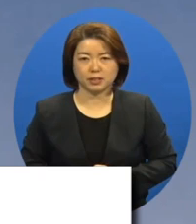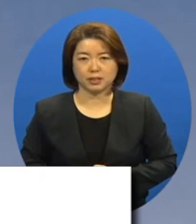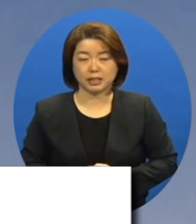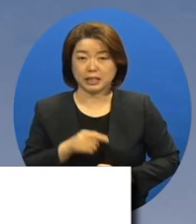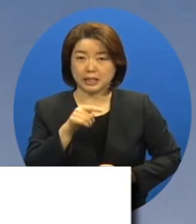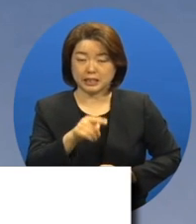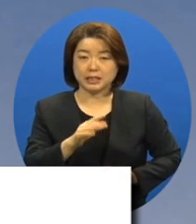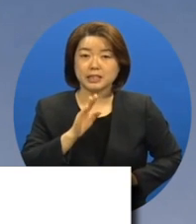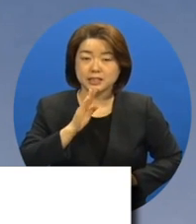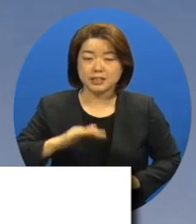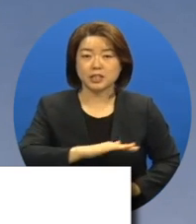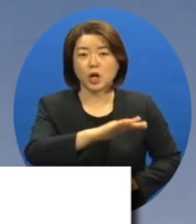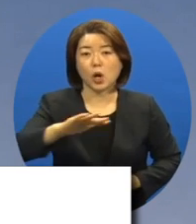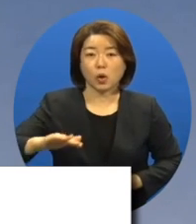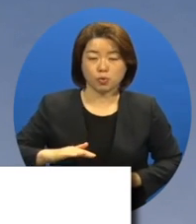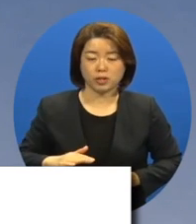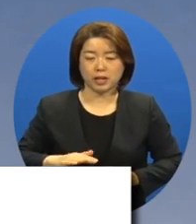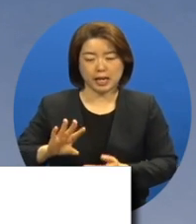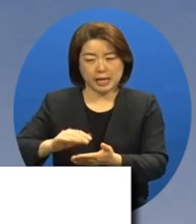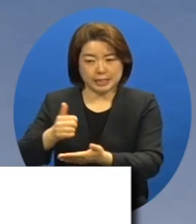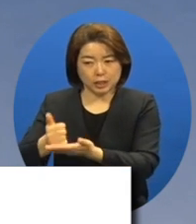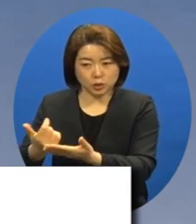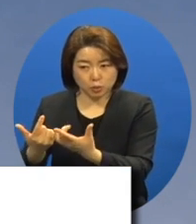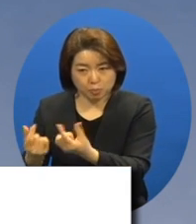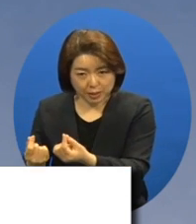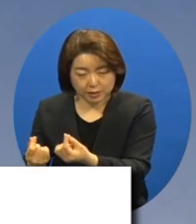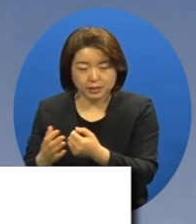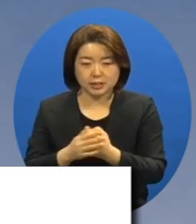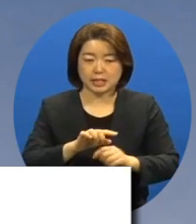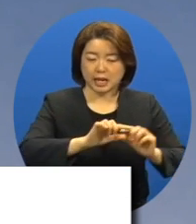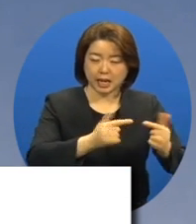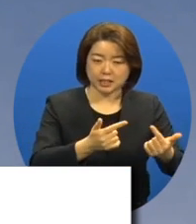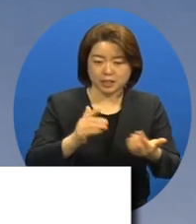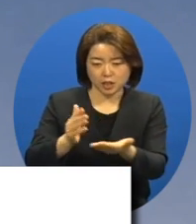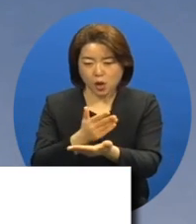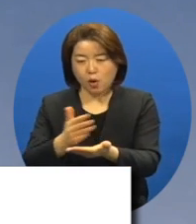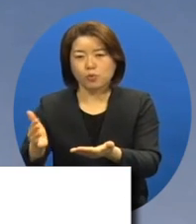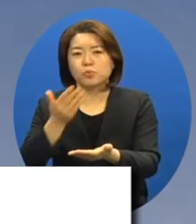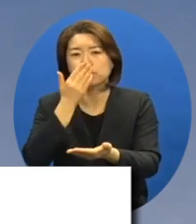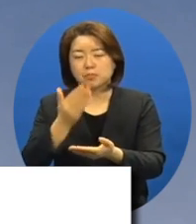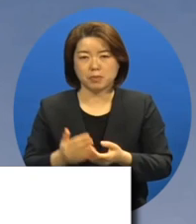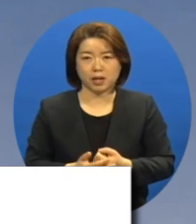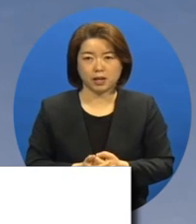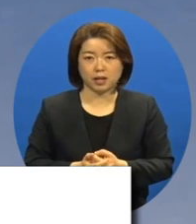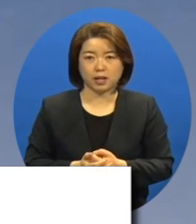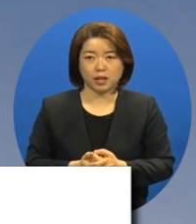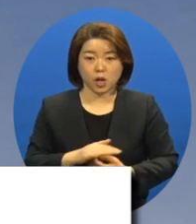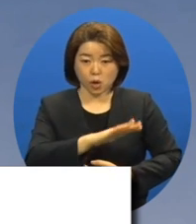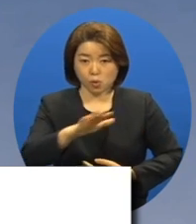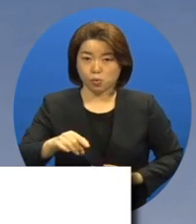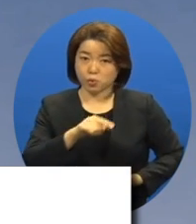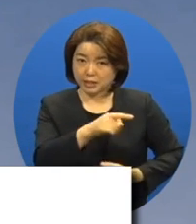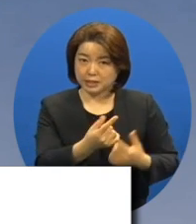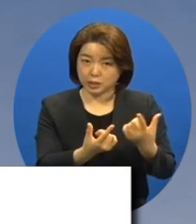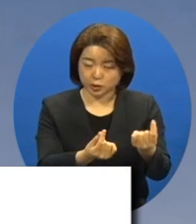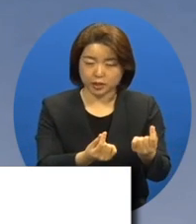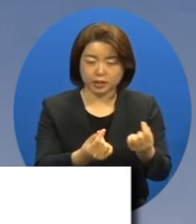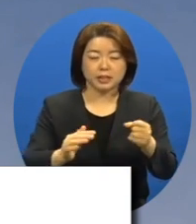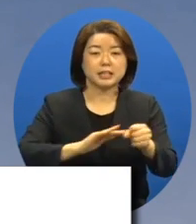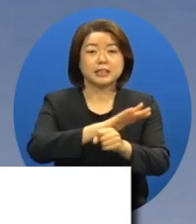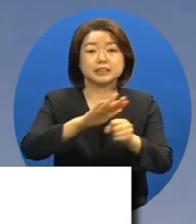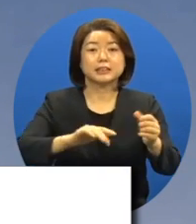이것이 진짜 우리가 그리스도인이 인지 아닌지를 9분해 주는 겁니다 우리가 그렇게 사랑